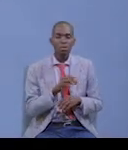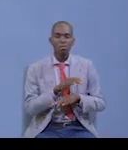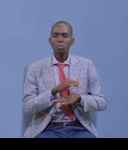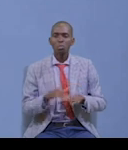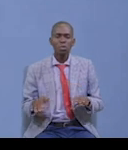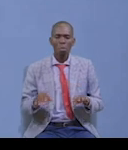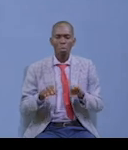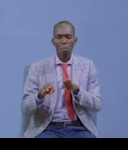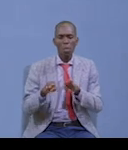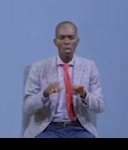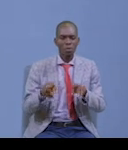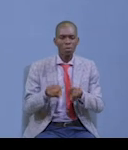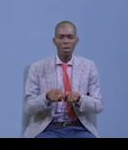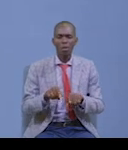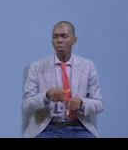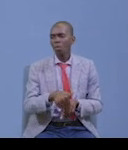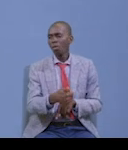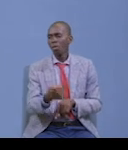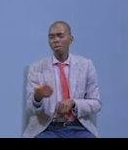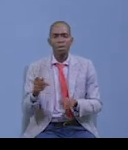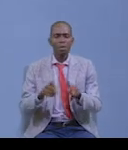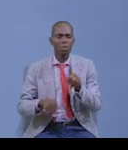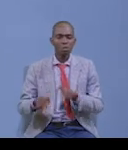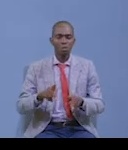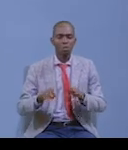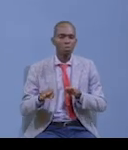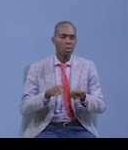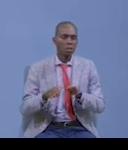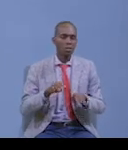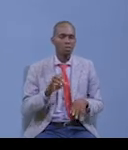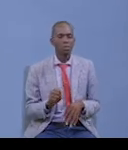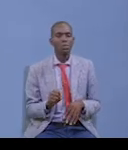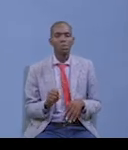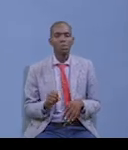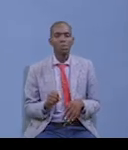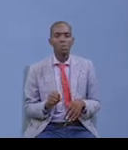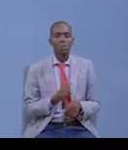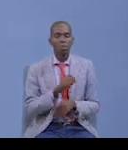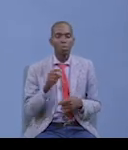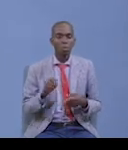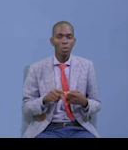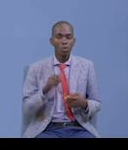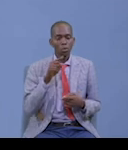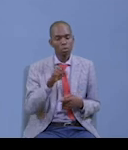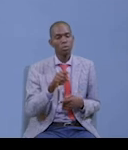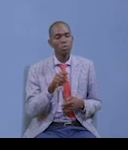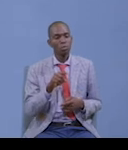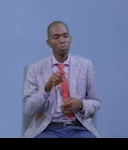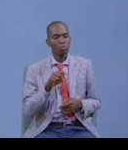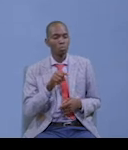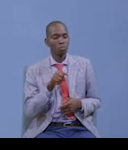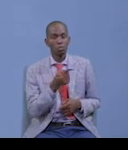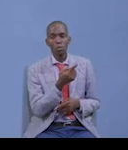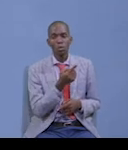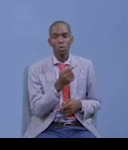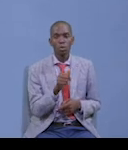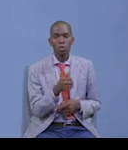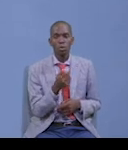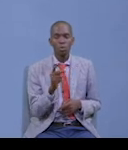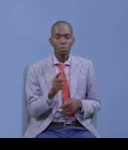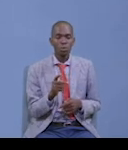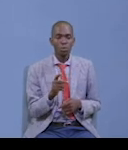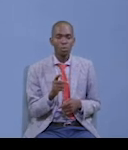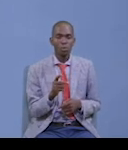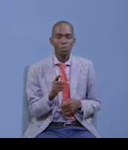like other people. అతడు అందరిలాగా ప్రవర్తించడు. When you insult other people, మీరు ప్రజల్ని గమనించినప్పుడు they get